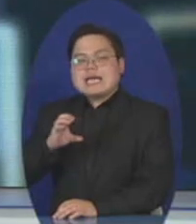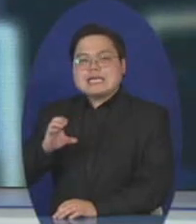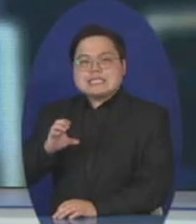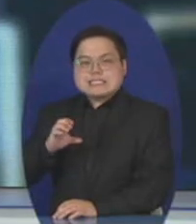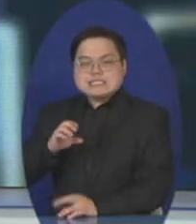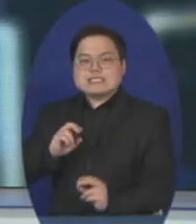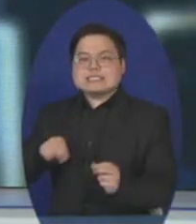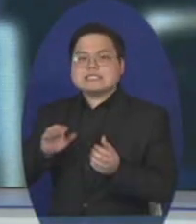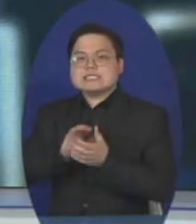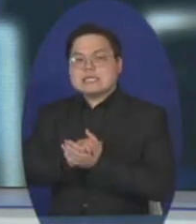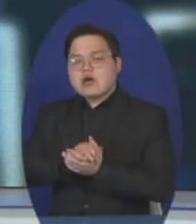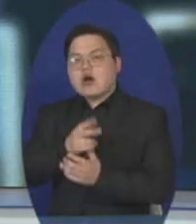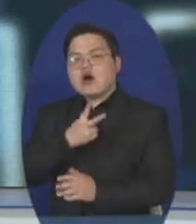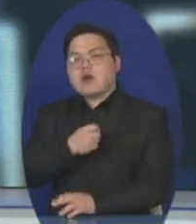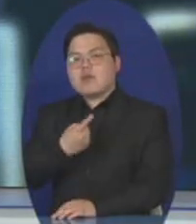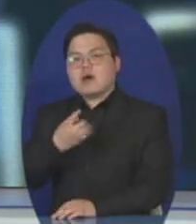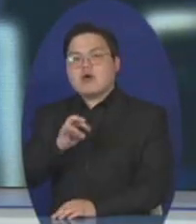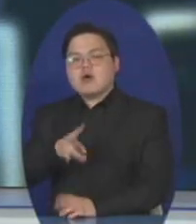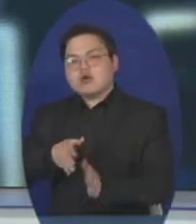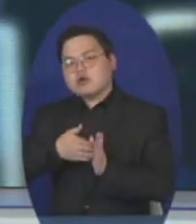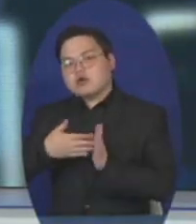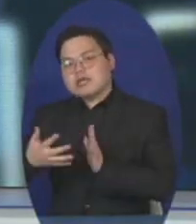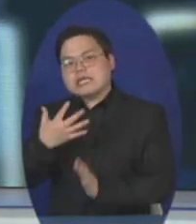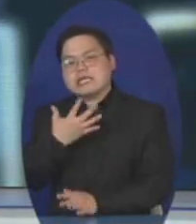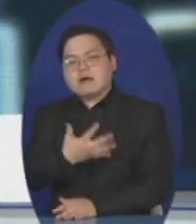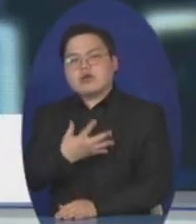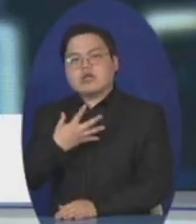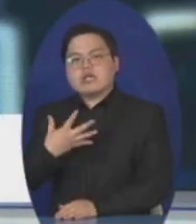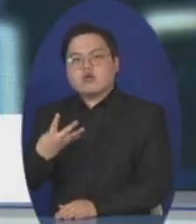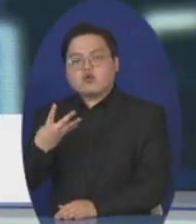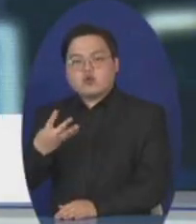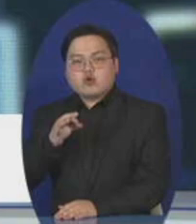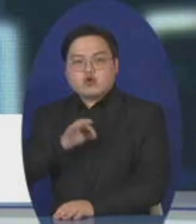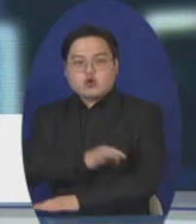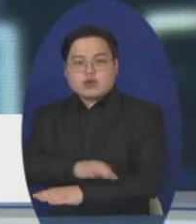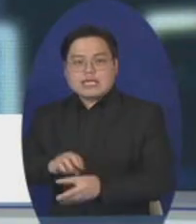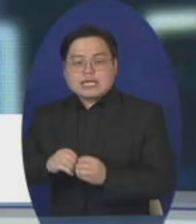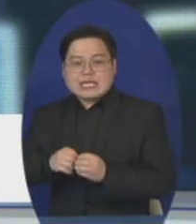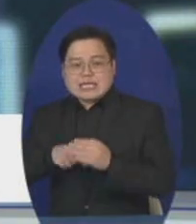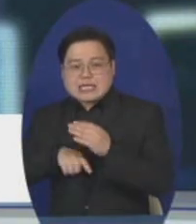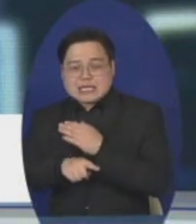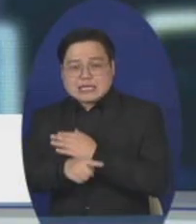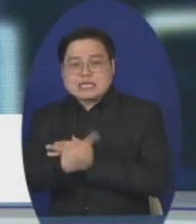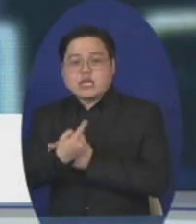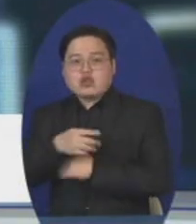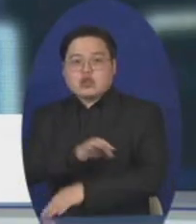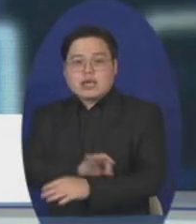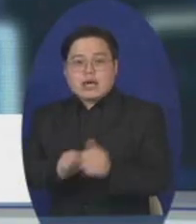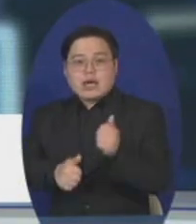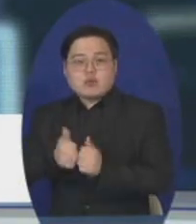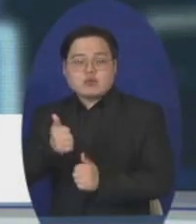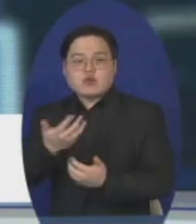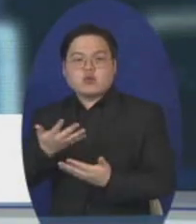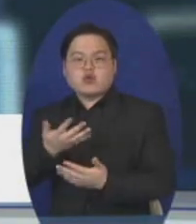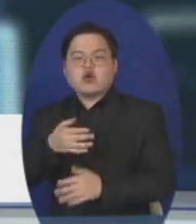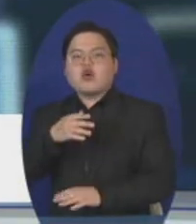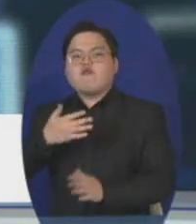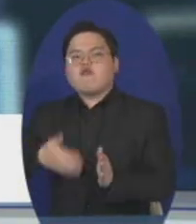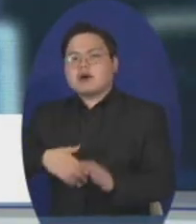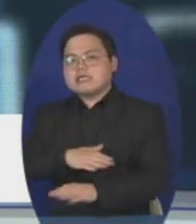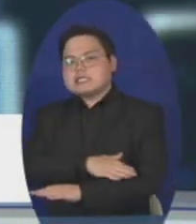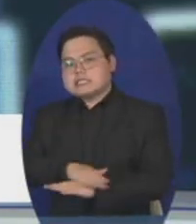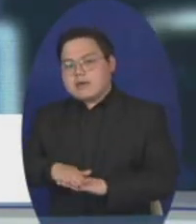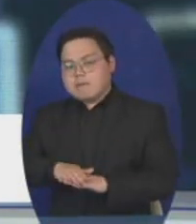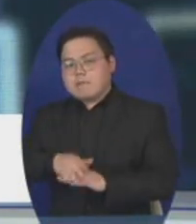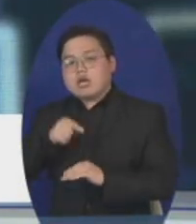2010 оноос хойш 254 төсөл хэрэгжснээс ердөө нэг төсөл амжилттай болсон нь таван толгой гашуун сухай чиглэлийн төмөрт зам юм. Концессийн гэрээний